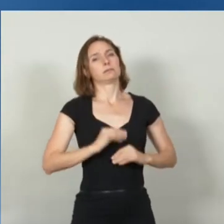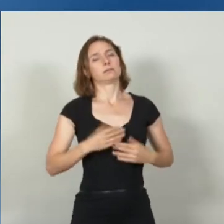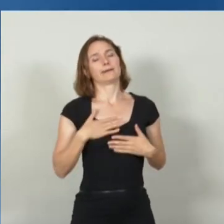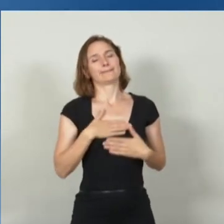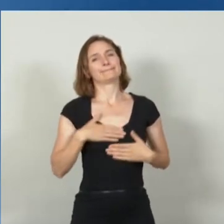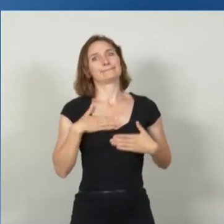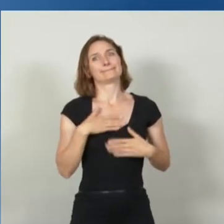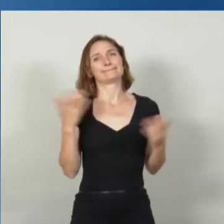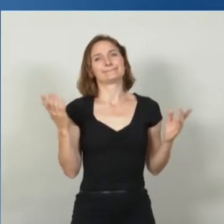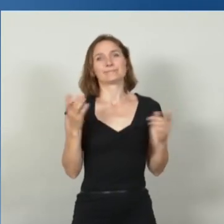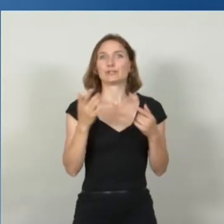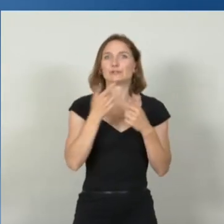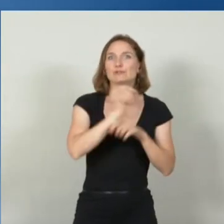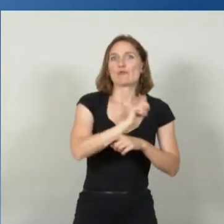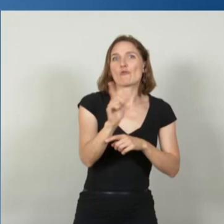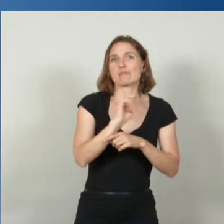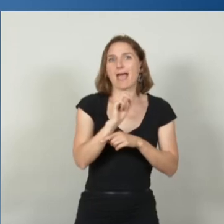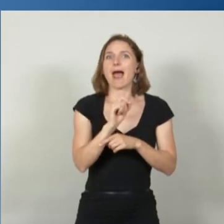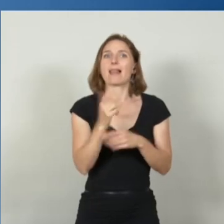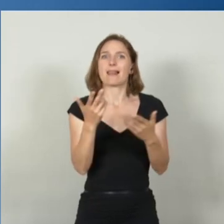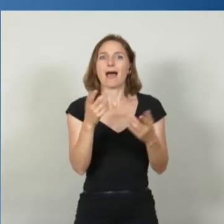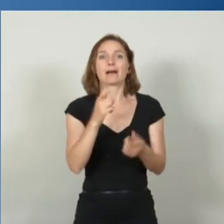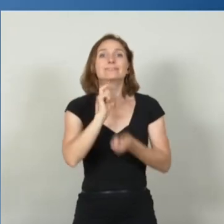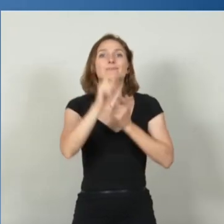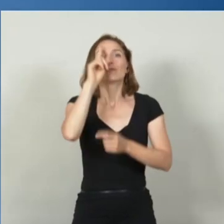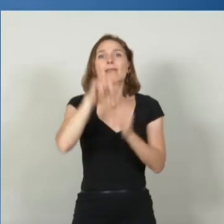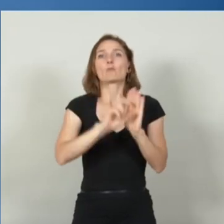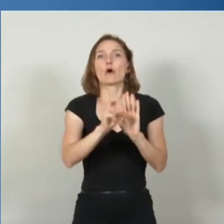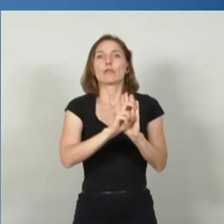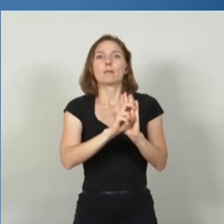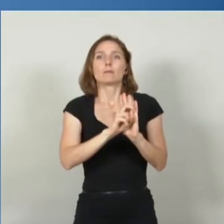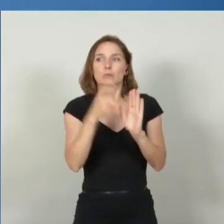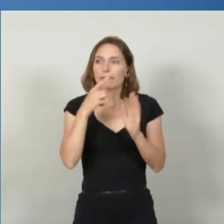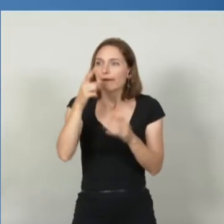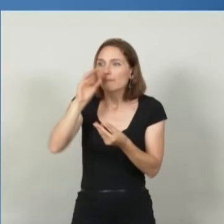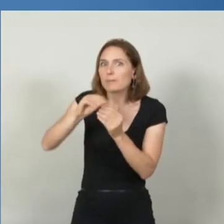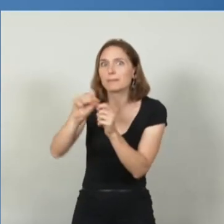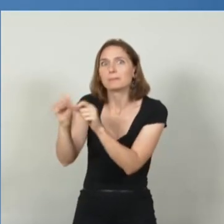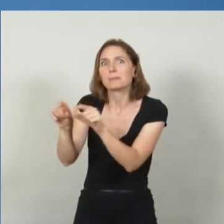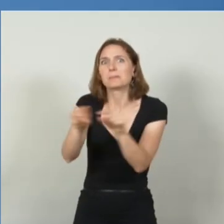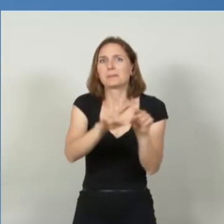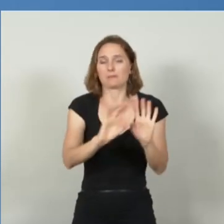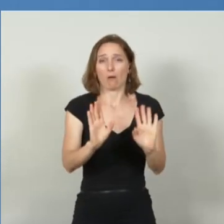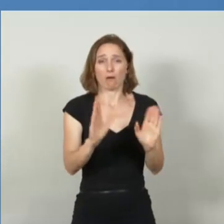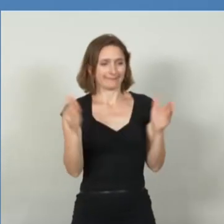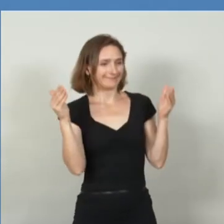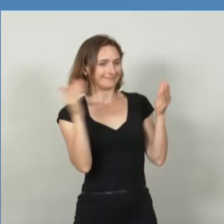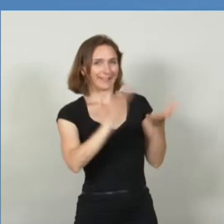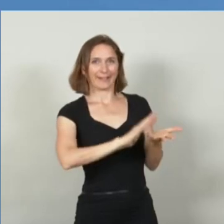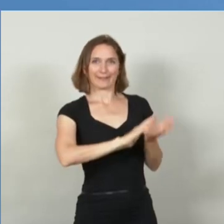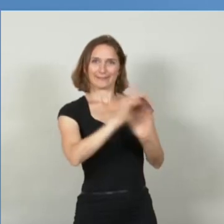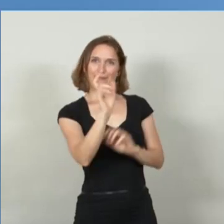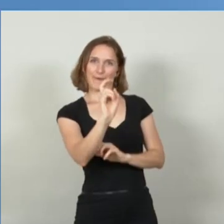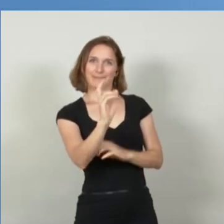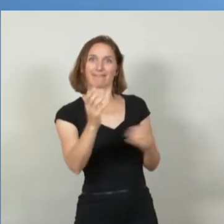estiment que on en parle plus que de Grenoble pour parler de la transition écologique j'avoue que là on était absolument époustouflé évidemment